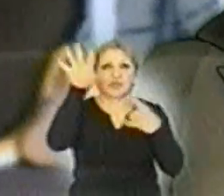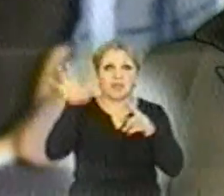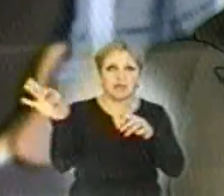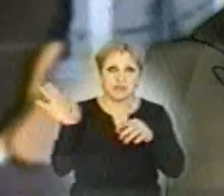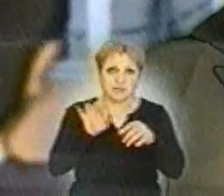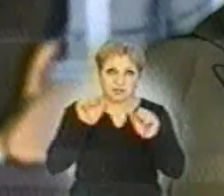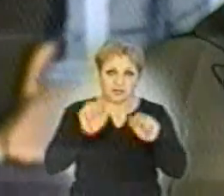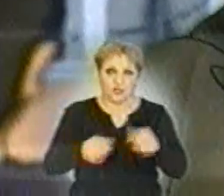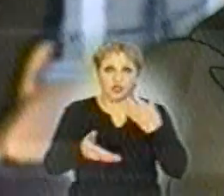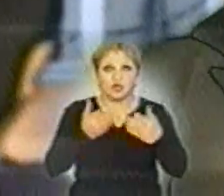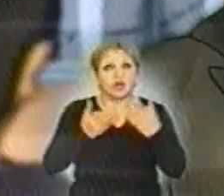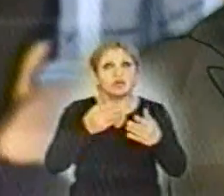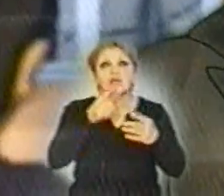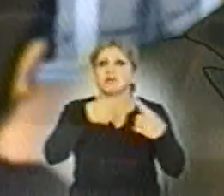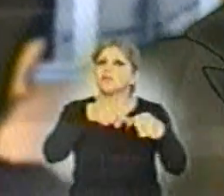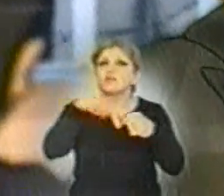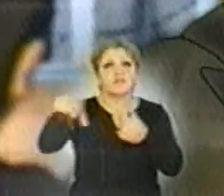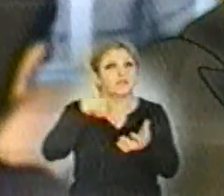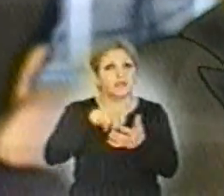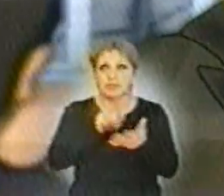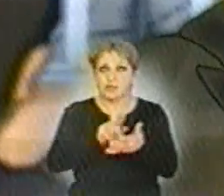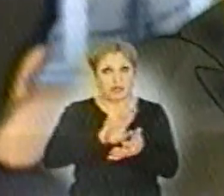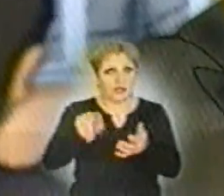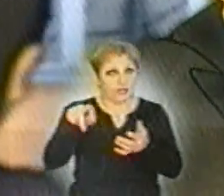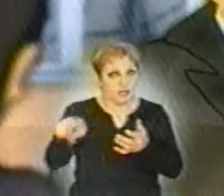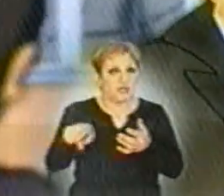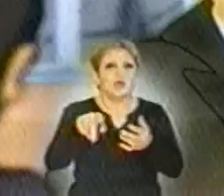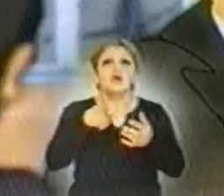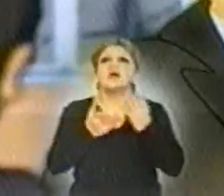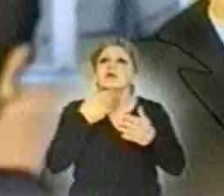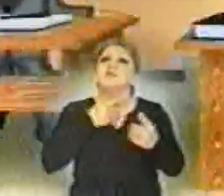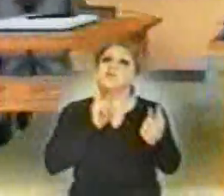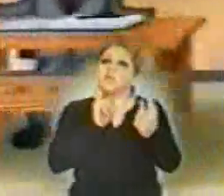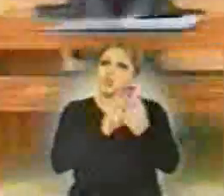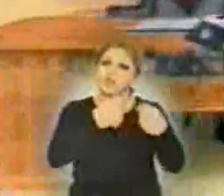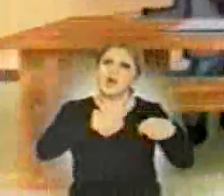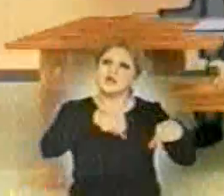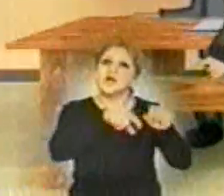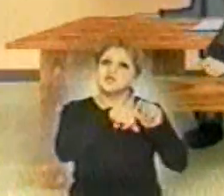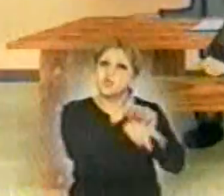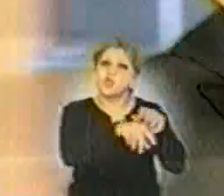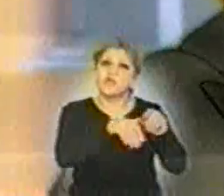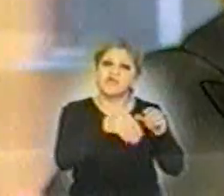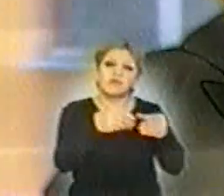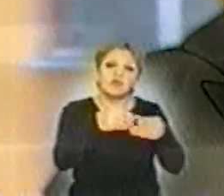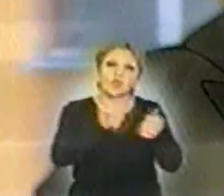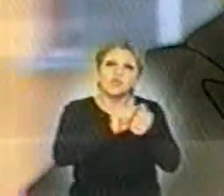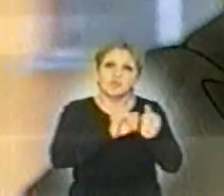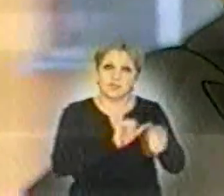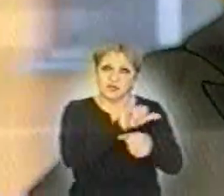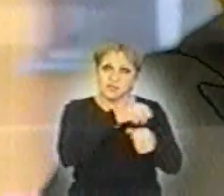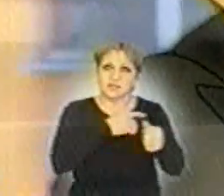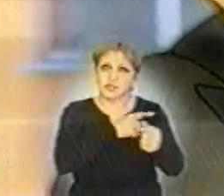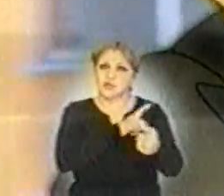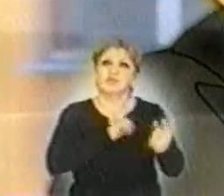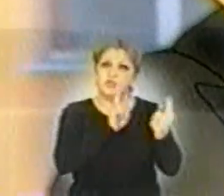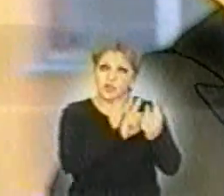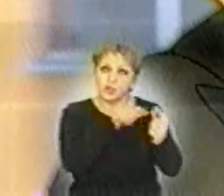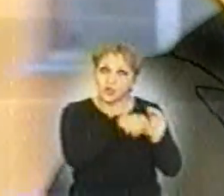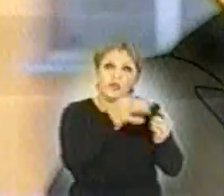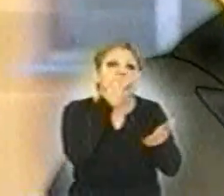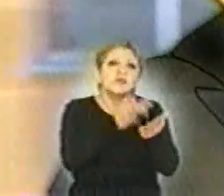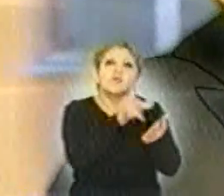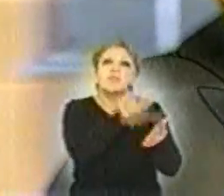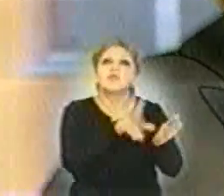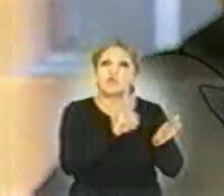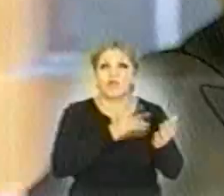քաղաքացու օգնության, բացառությամբ ընտրական հանձնաժողովի անդամների և վստահված անձանց։ Մոտենում եմ հանձնաժողովի քվեաթերթիկների և քվեարկության ծրարների